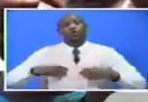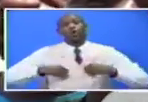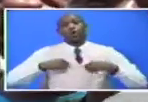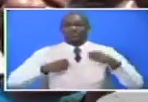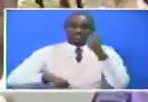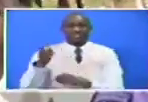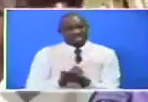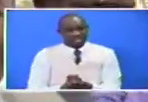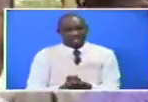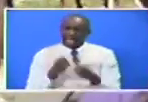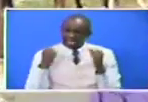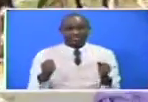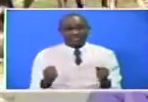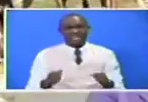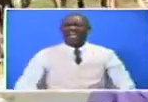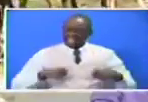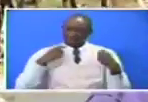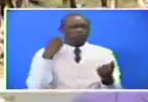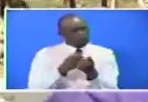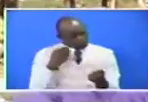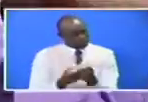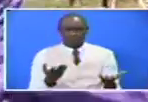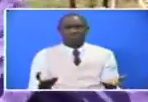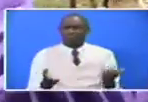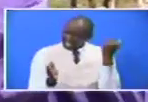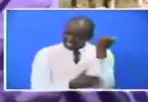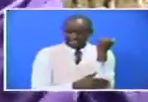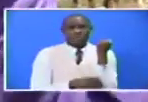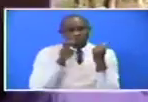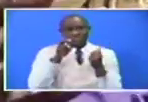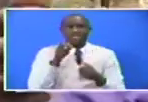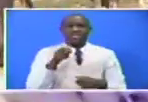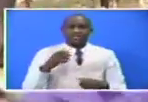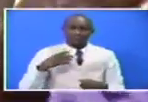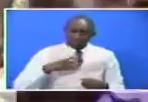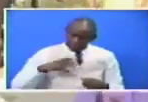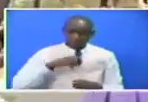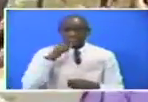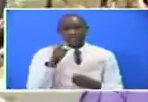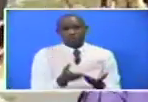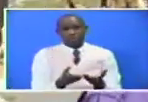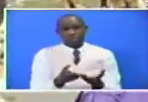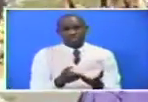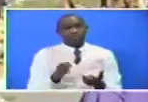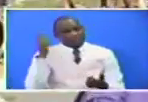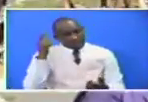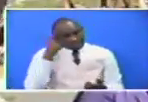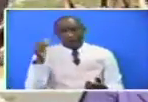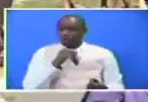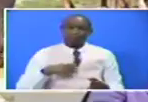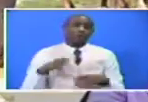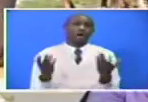naenda kuchukua tu ya kukula. Maisha yamekaa mbaya. Tunaona hata mzee tumwambia Moi, tutakuja tumkumbuke na ni